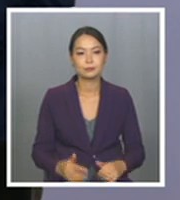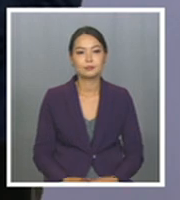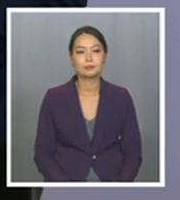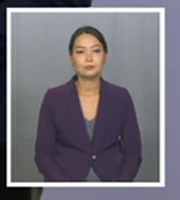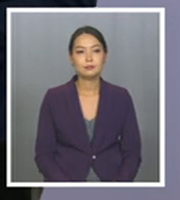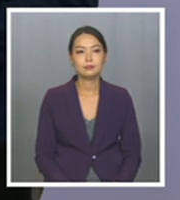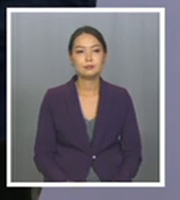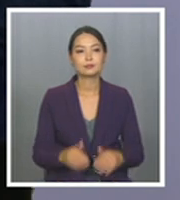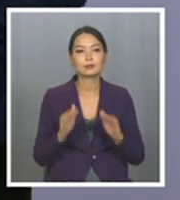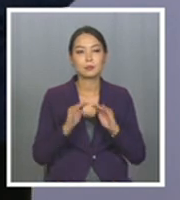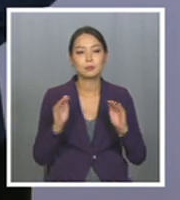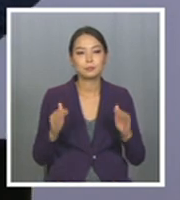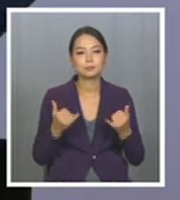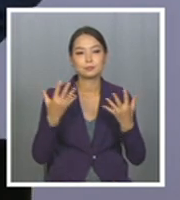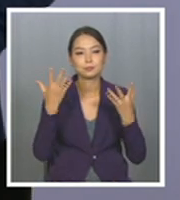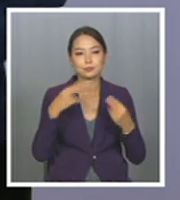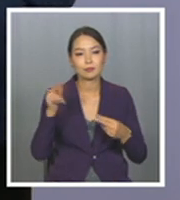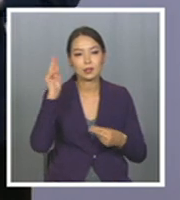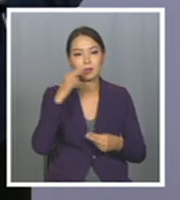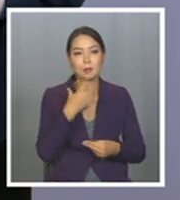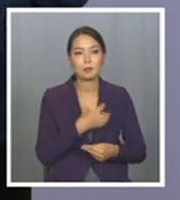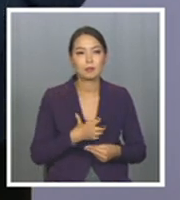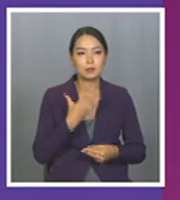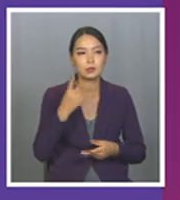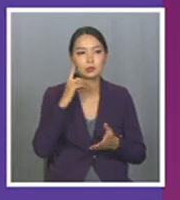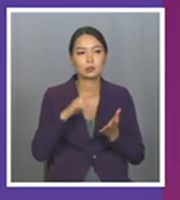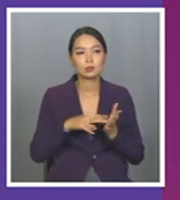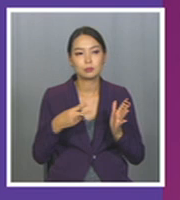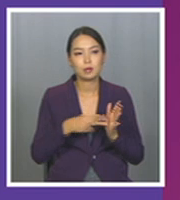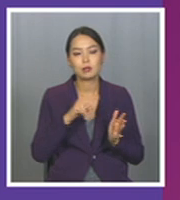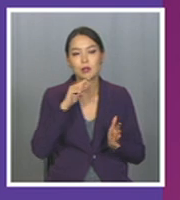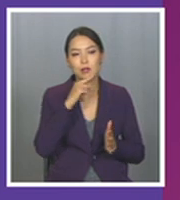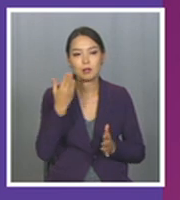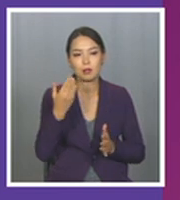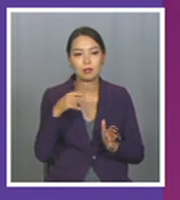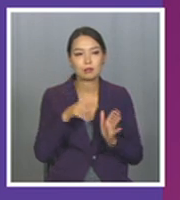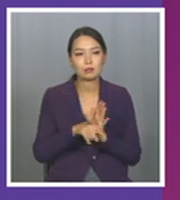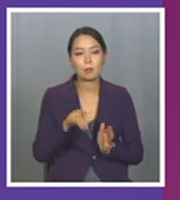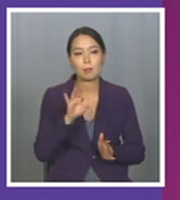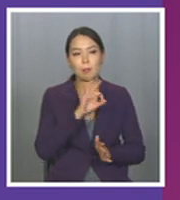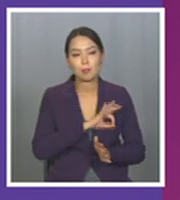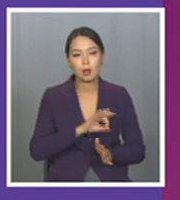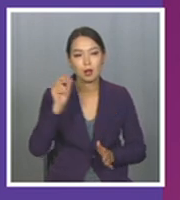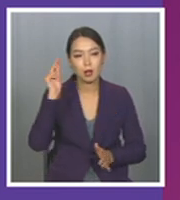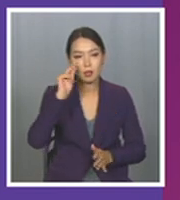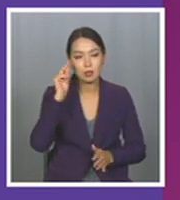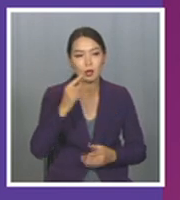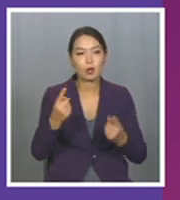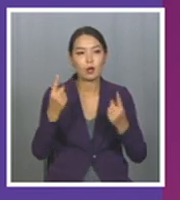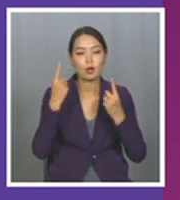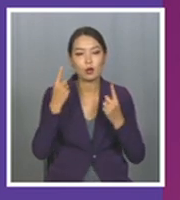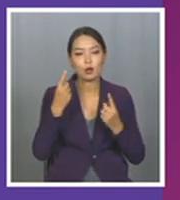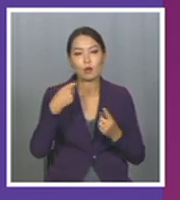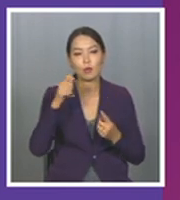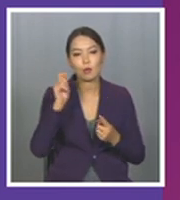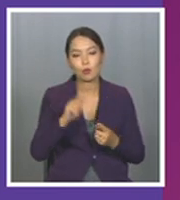Балалар, бүгінгі сабағымыздың мақсаты жоспарлы экономика ұғымын пайдаланып, Ұлы Отан соғысына дейінгі